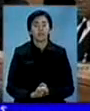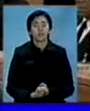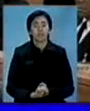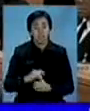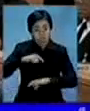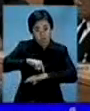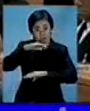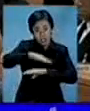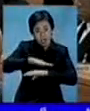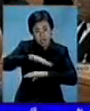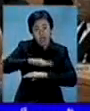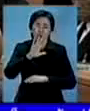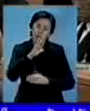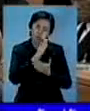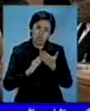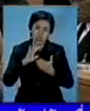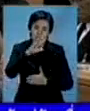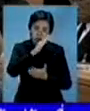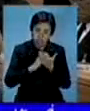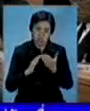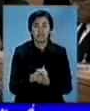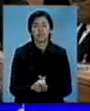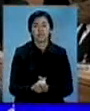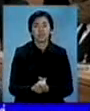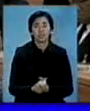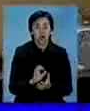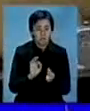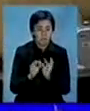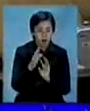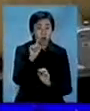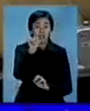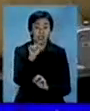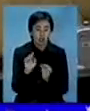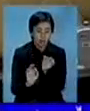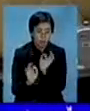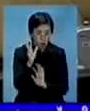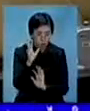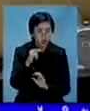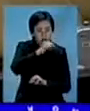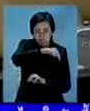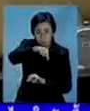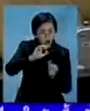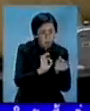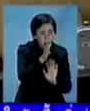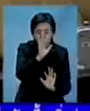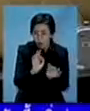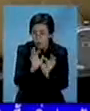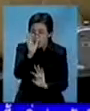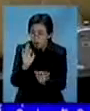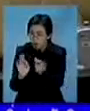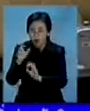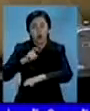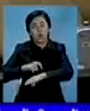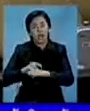5โมงครึ่งประมาณนั้นเริ่มมีการเผาเซนท่านเผาจุดต่างเริ่มเผาตอน5โ